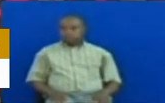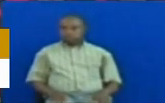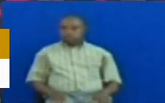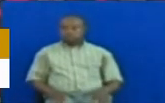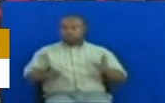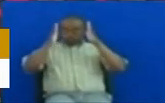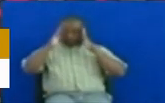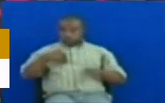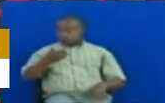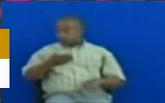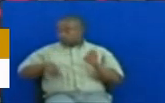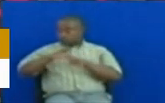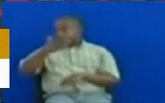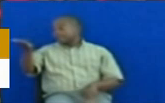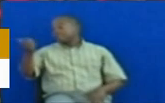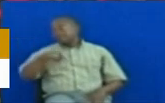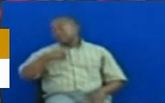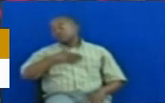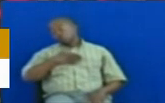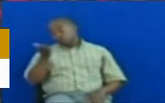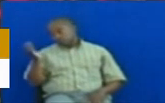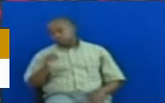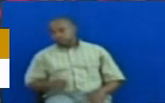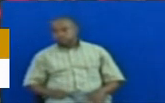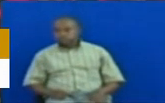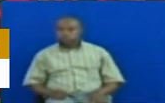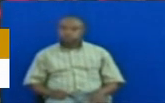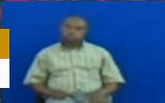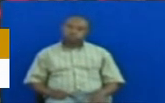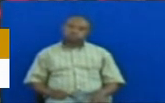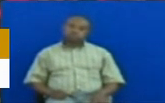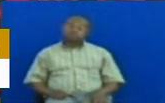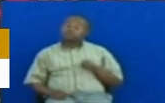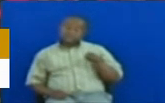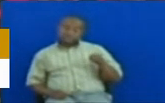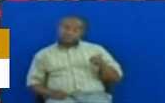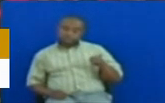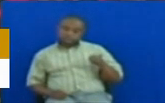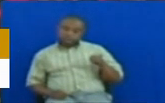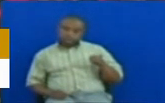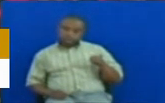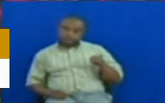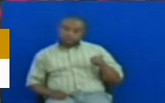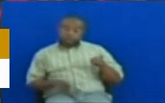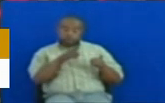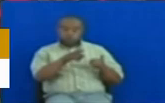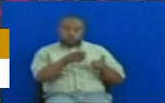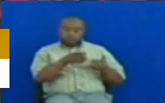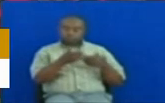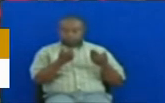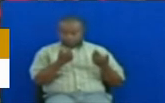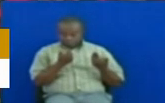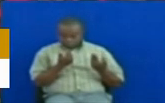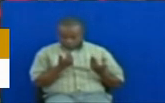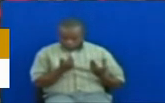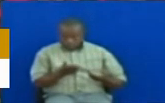Mheshimiwa Mwenyekiti, nakushukuru. Nadhani hoja hapa ni kwamba huyu director general amekuwa na